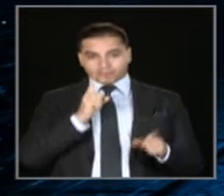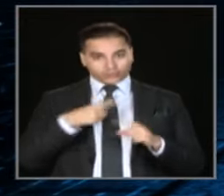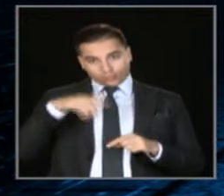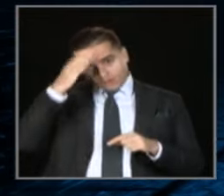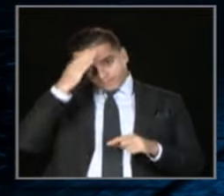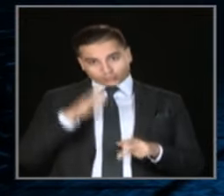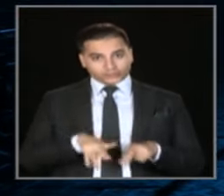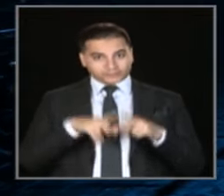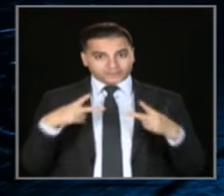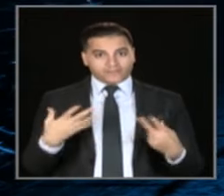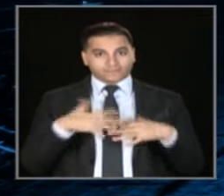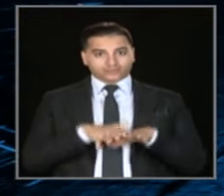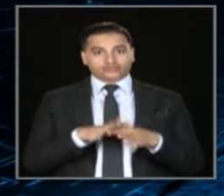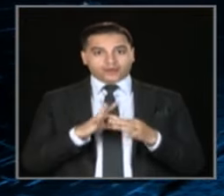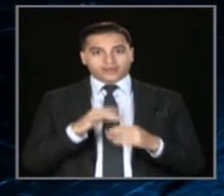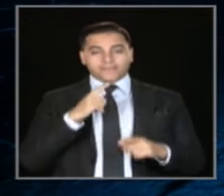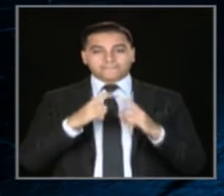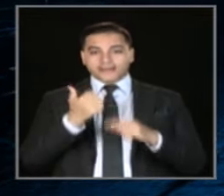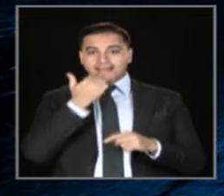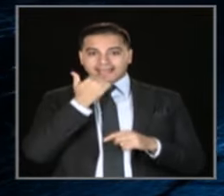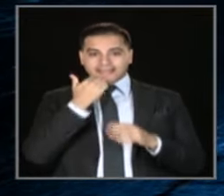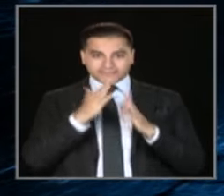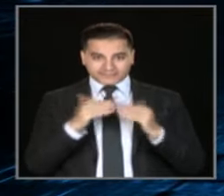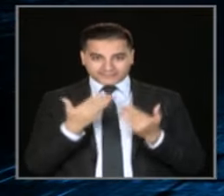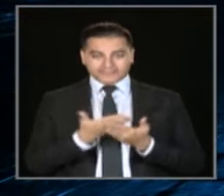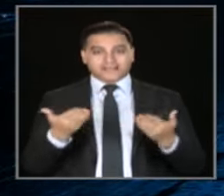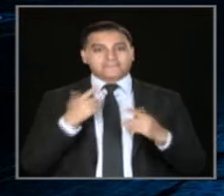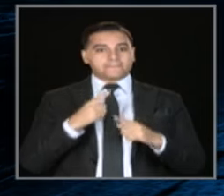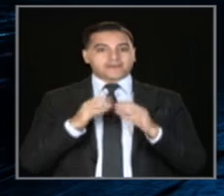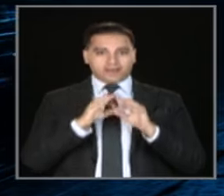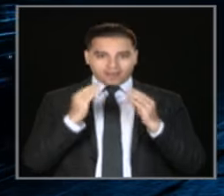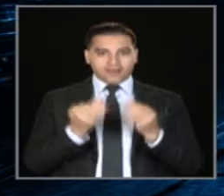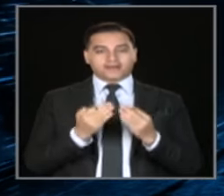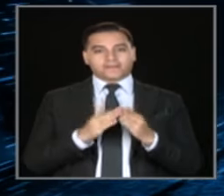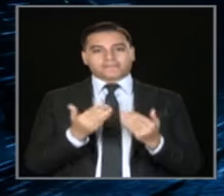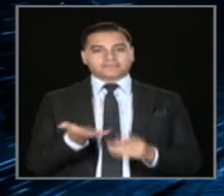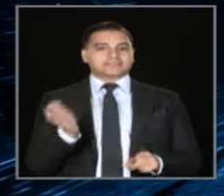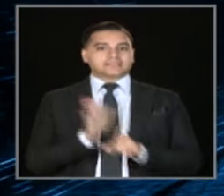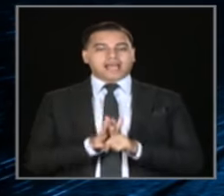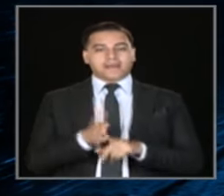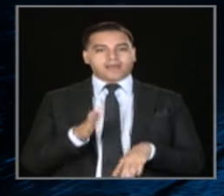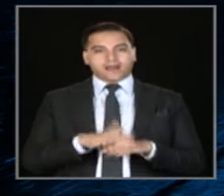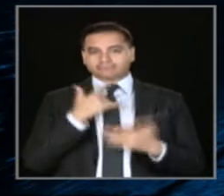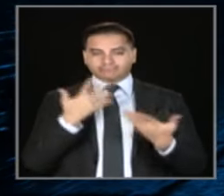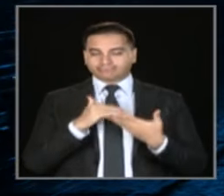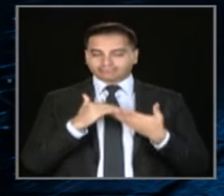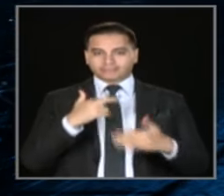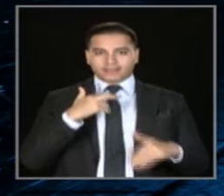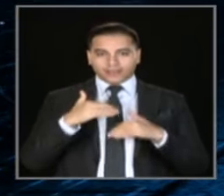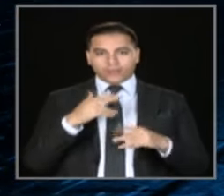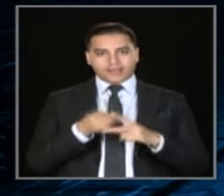العباقرة قادرون باختلاف بشراكة البنك الأهلي المصري، بنك أهل مصر، الداعم الرئيسي لاحتياجات ذوي